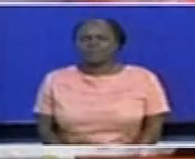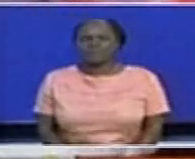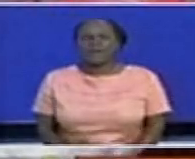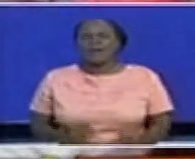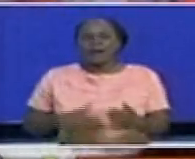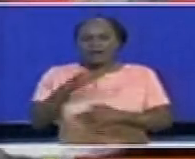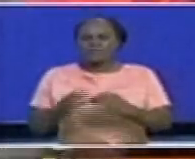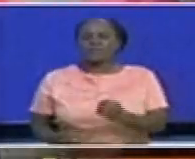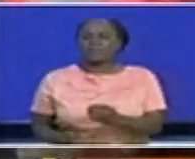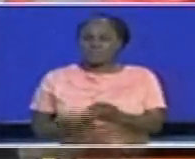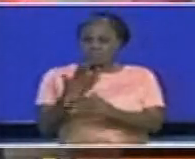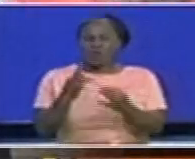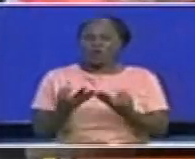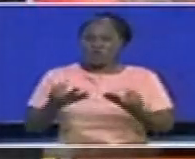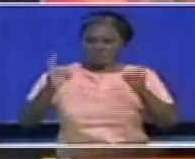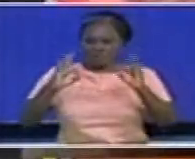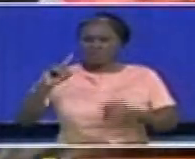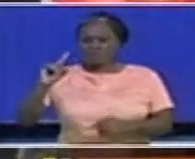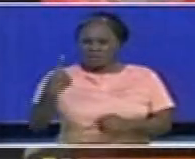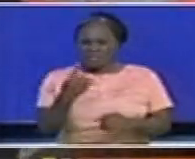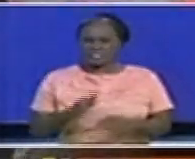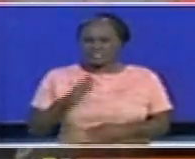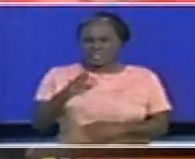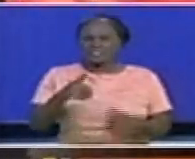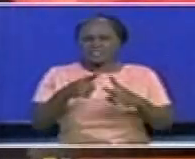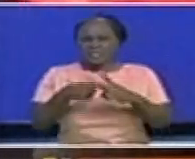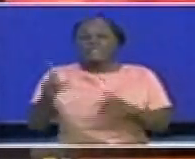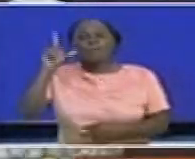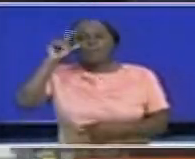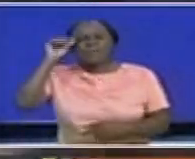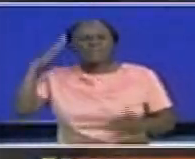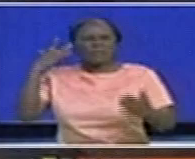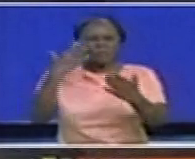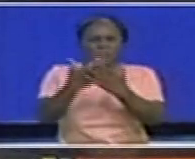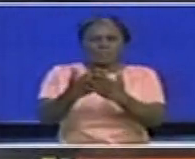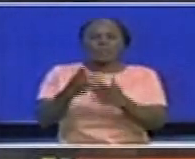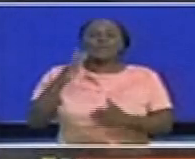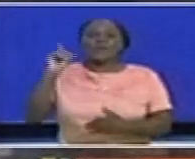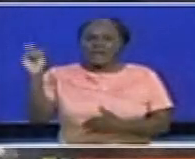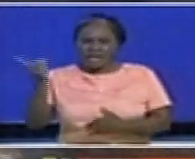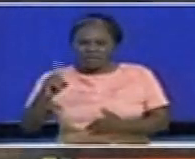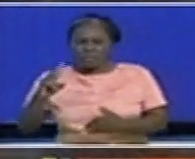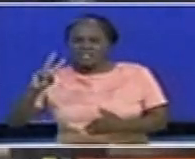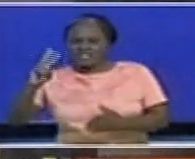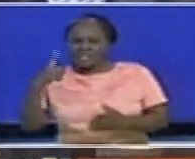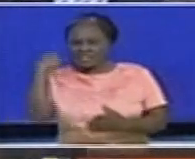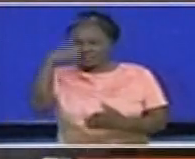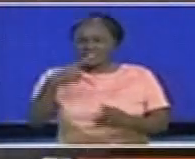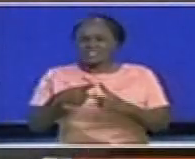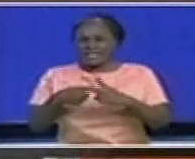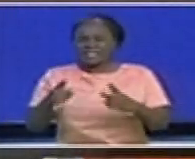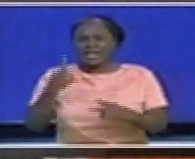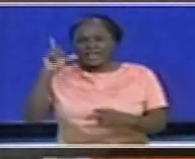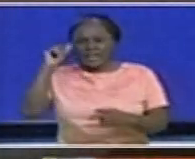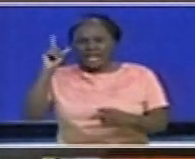Baada ya uzinduzi rasmi, awamu ya kwanza ya ujenzi utaanzia Mombasa hadi Nairobi na kufuatiwa na awamu ya pili itakayoanzia Nairobi